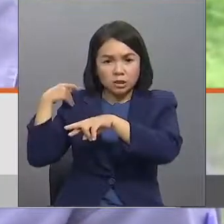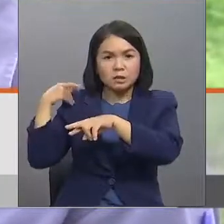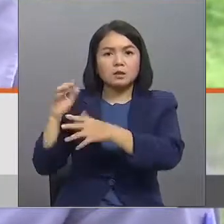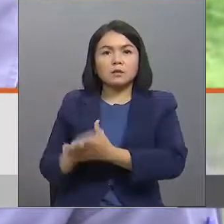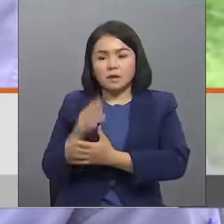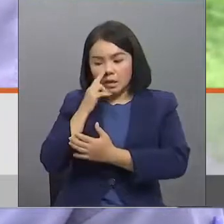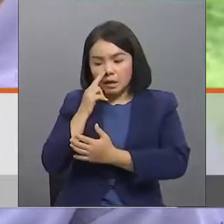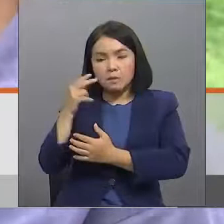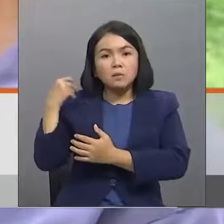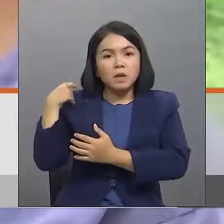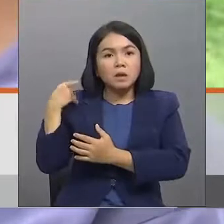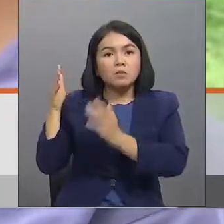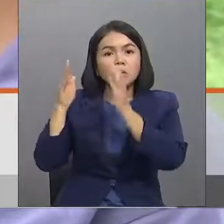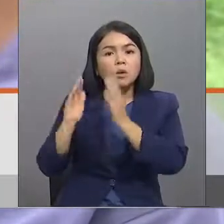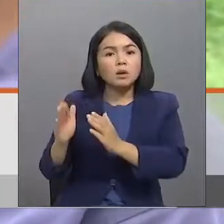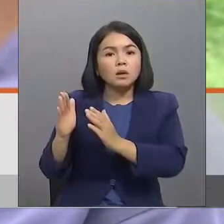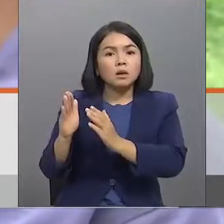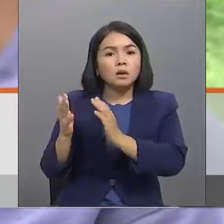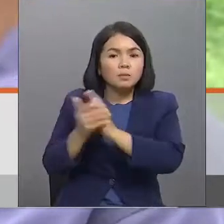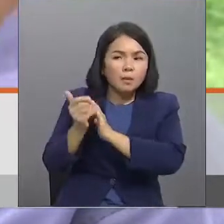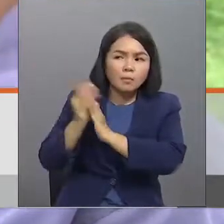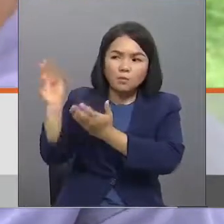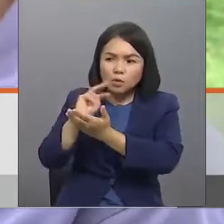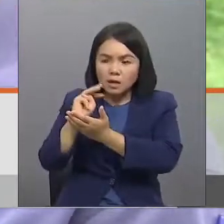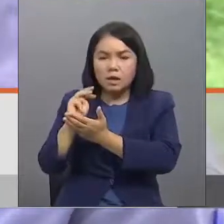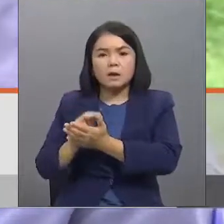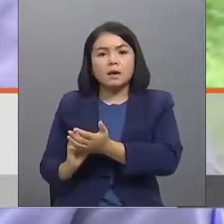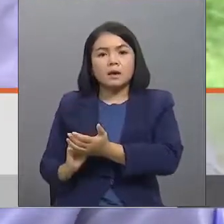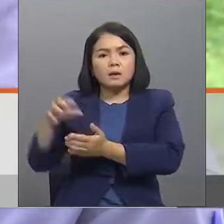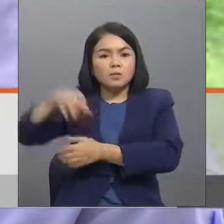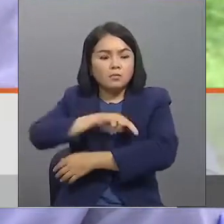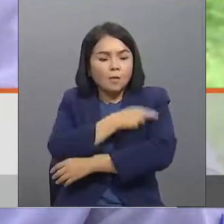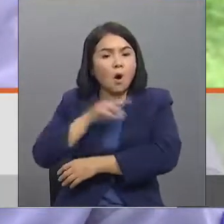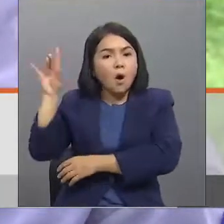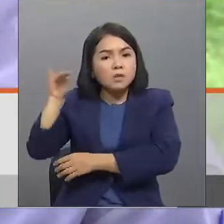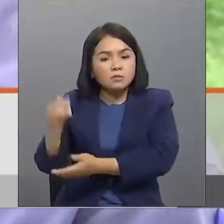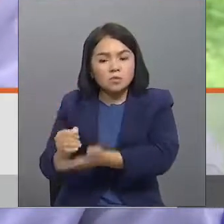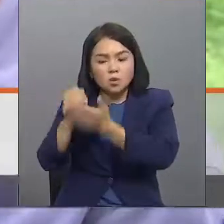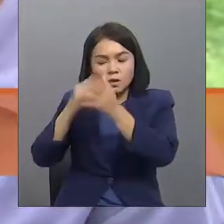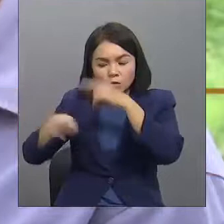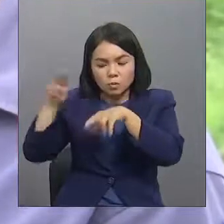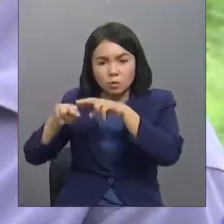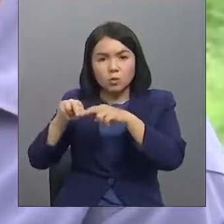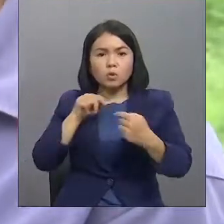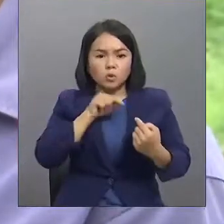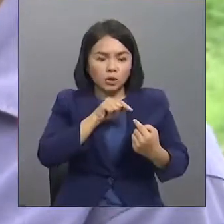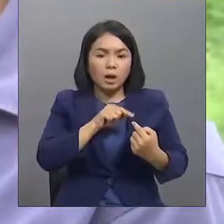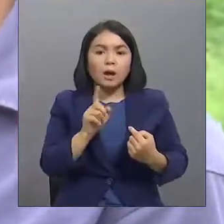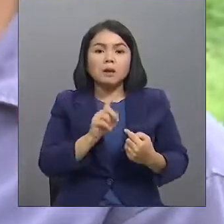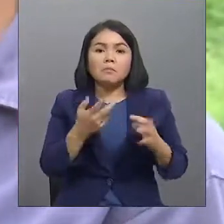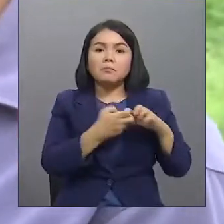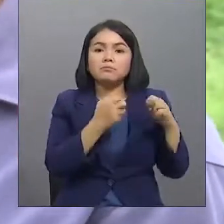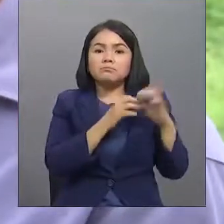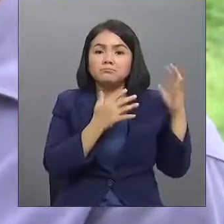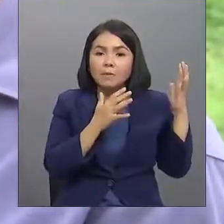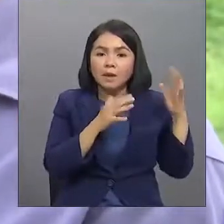ที่เห็นอยู่ก็มีเจ้าหน้าที่จากมูลที่มั่งปศุสัตว์มั่งอะไรมั่งเขาก็จะมาดูแลให้อะไรเงี้ยค่ะแต่ตรงนี้คือชุดโซนนี้ไม่มีปัญหาน้องเ